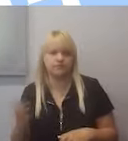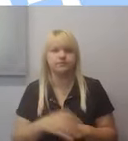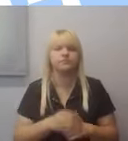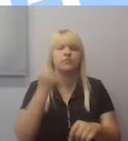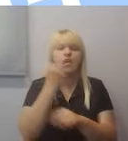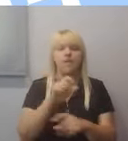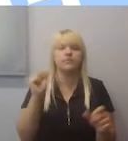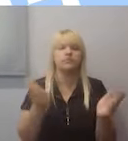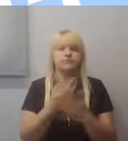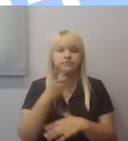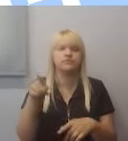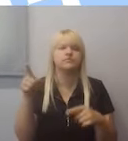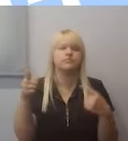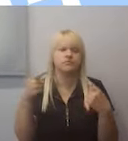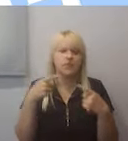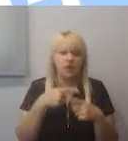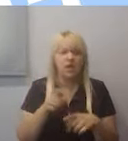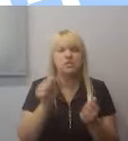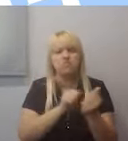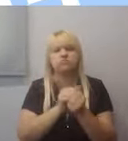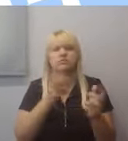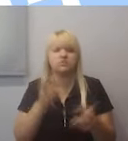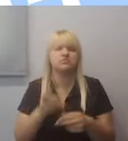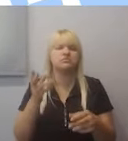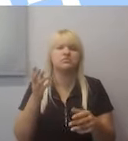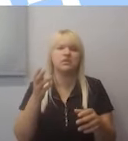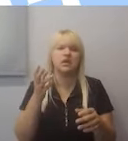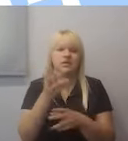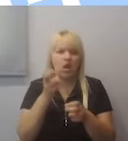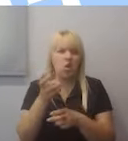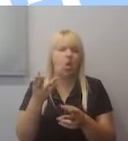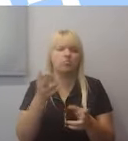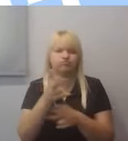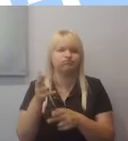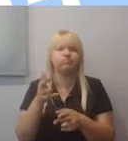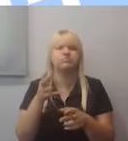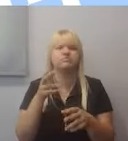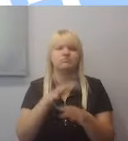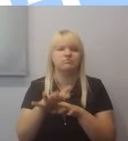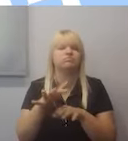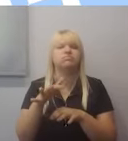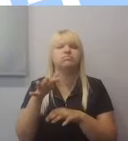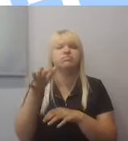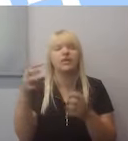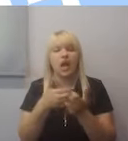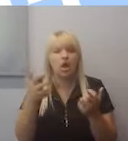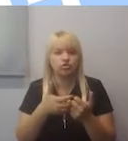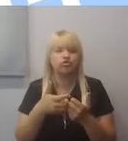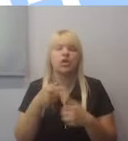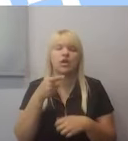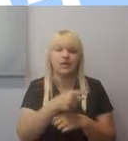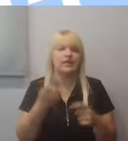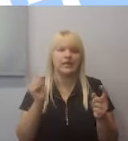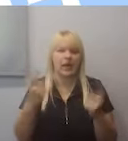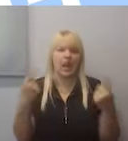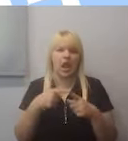tehnogēni vai dabas katastrofa terorisms vai karš it kā nu kāda atšķirība viss ir apdraudējami tomēr viņiem ir laika līnija